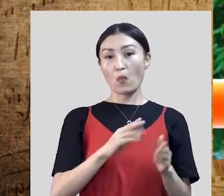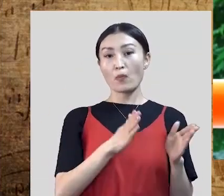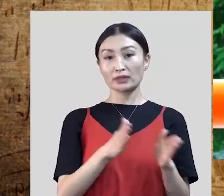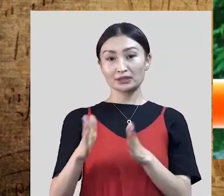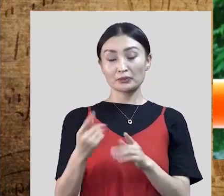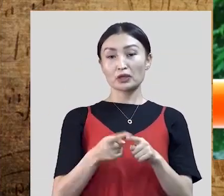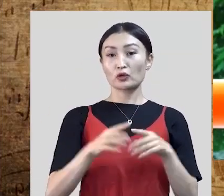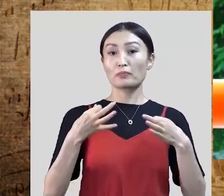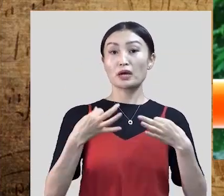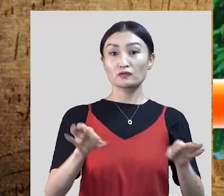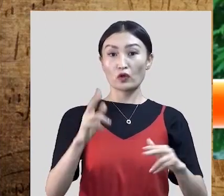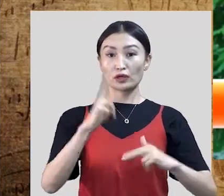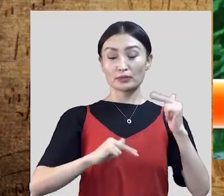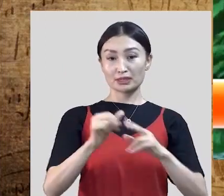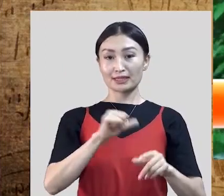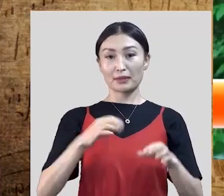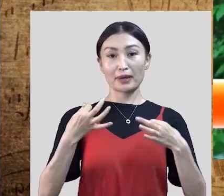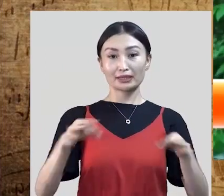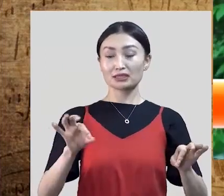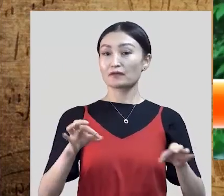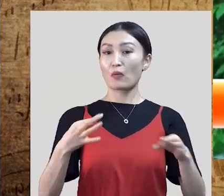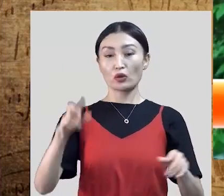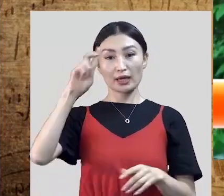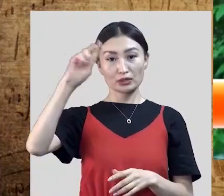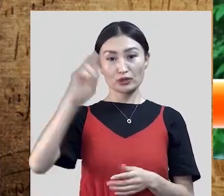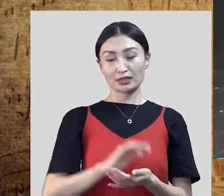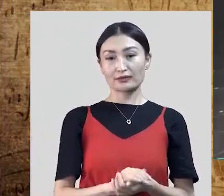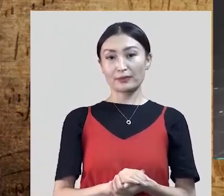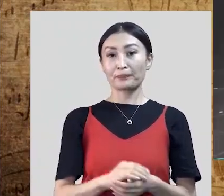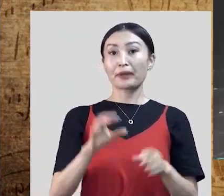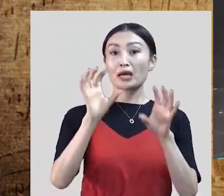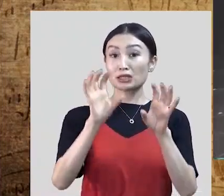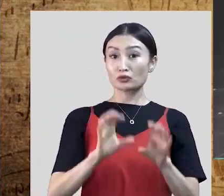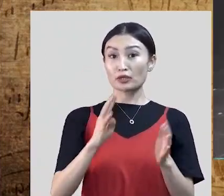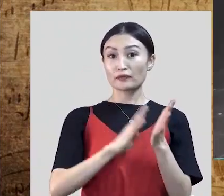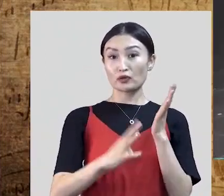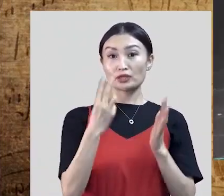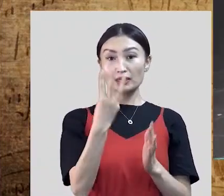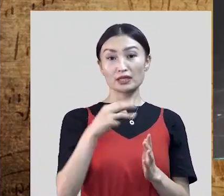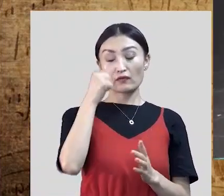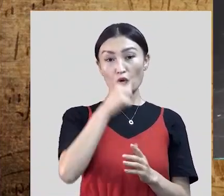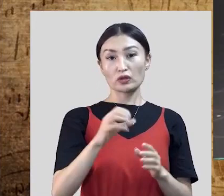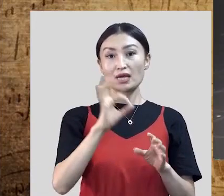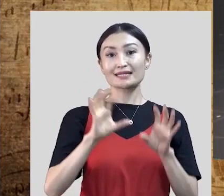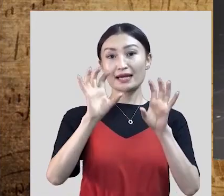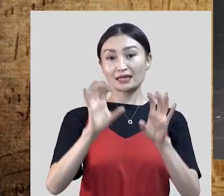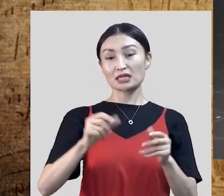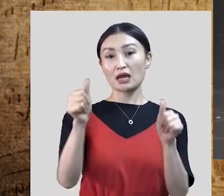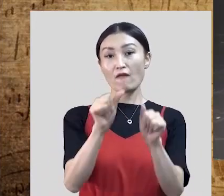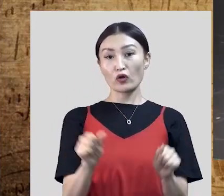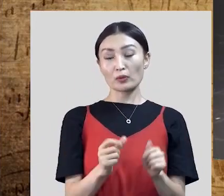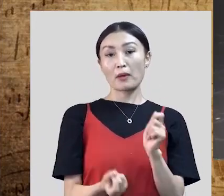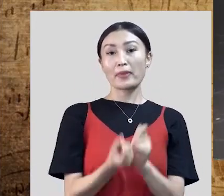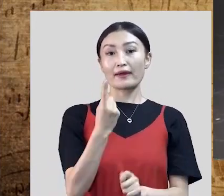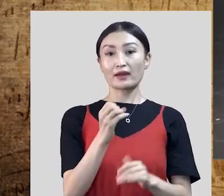принципам, которые позволили построить демократичное и свободное государство. Конституция 93 года законодательно оформила